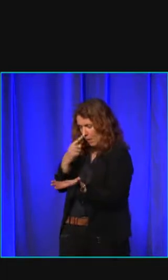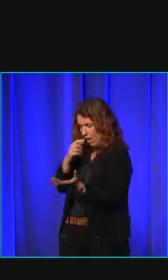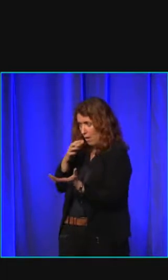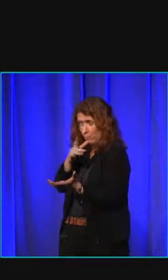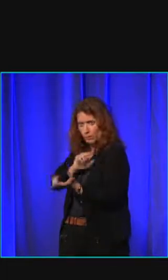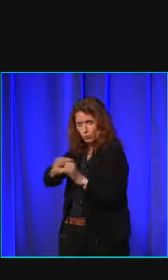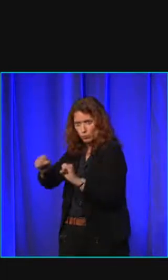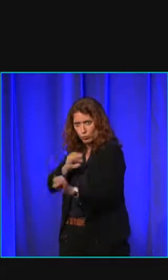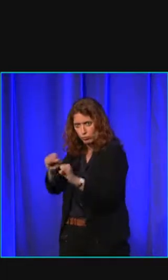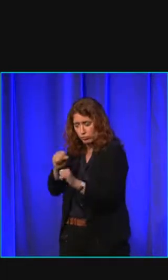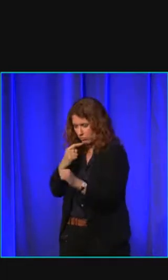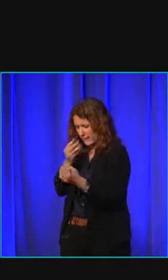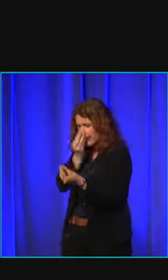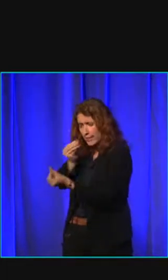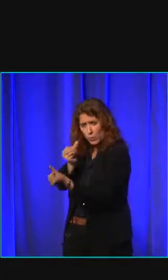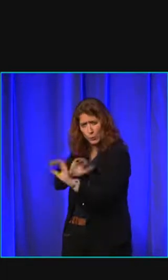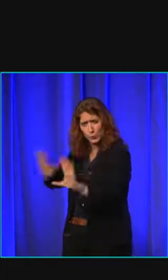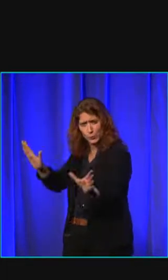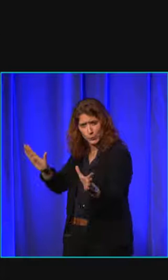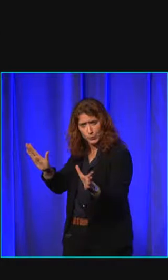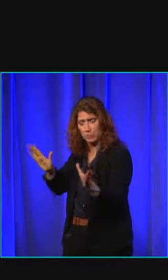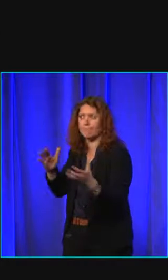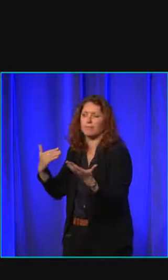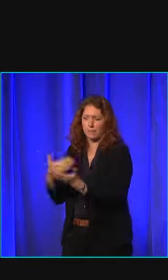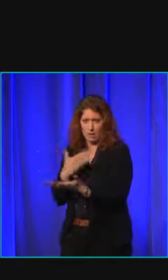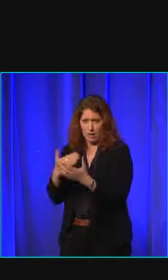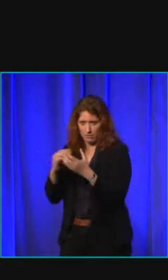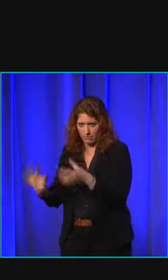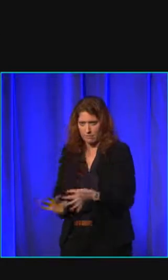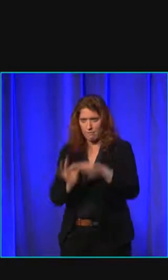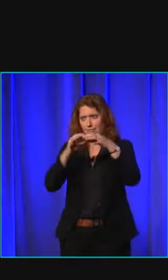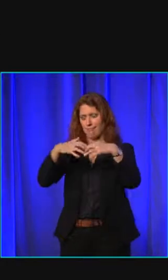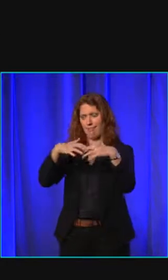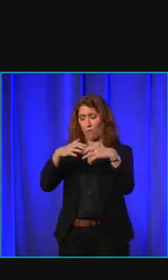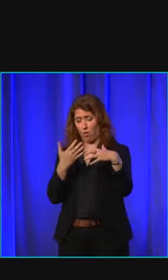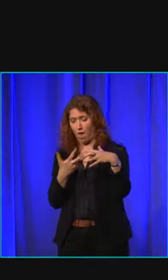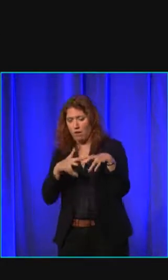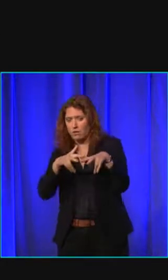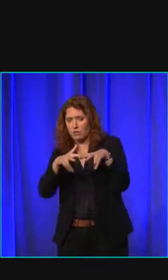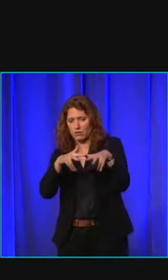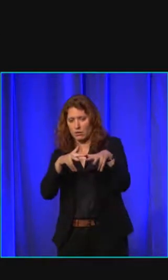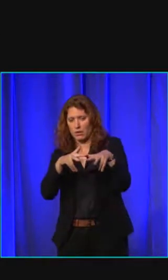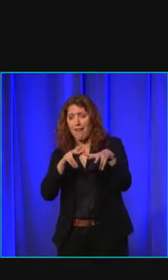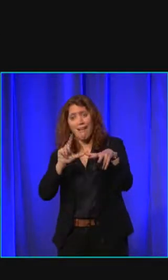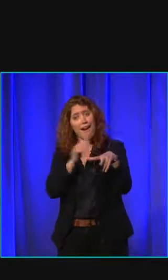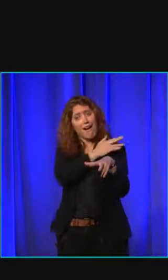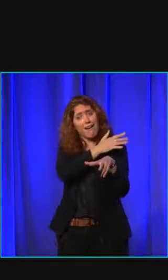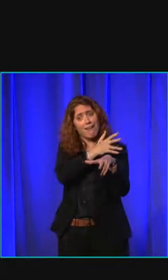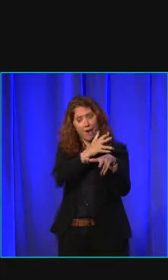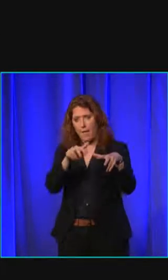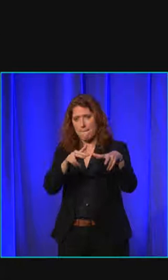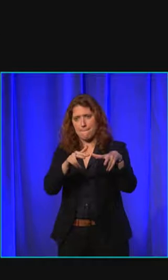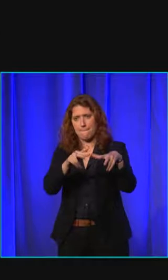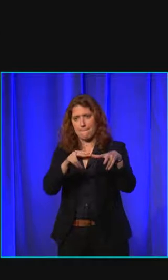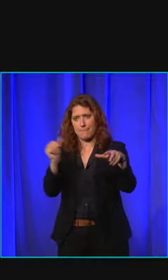bien, cet réseau neuronal, cette connexion neuronale, elle va disparaître. Quand